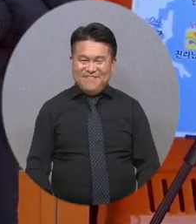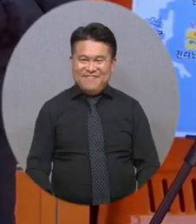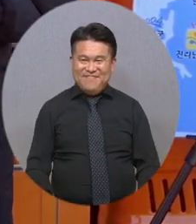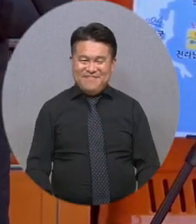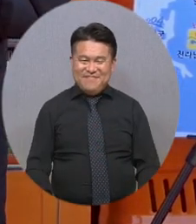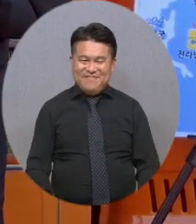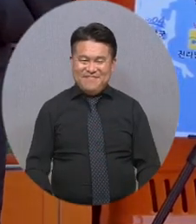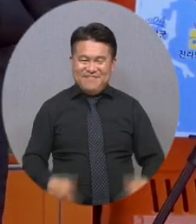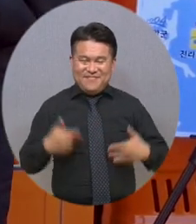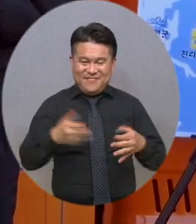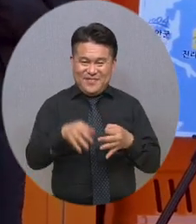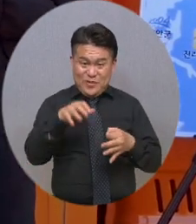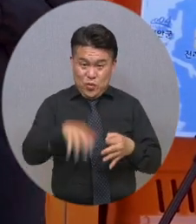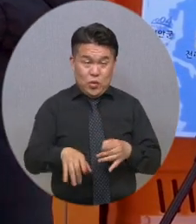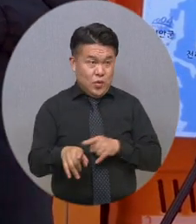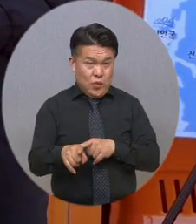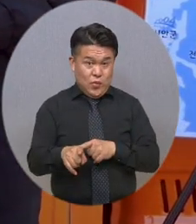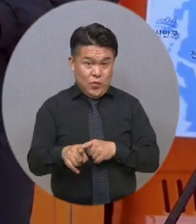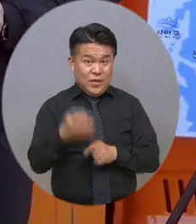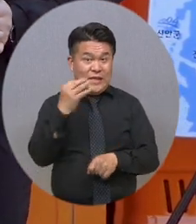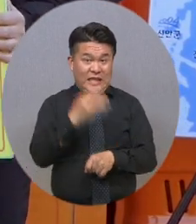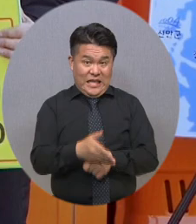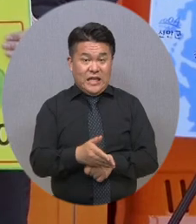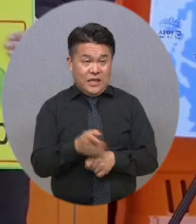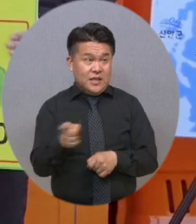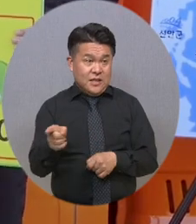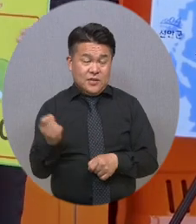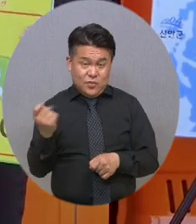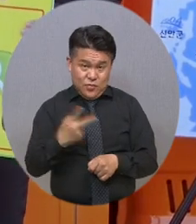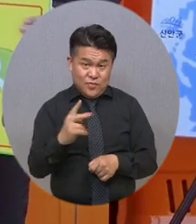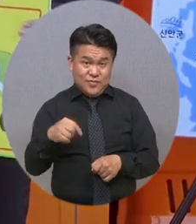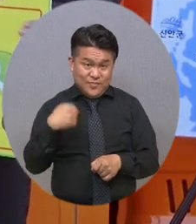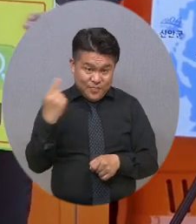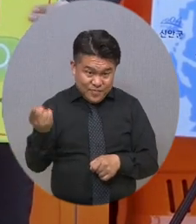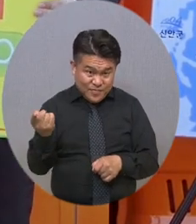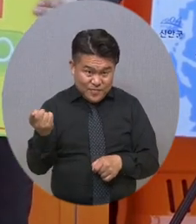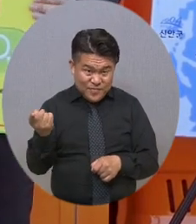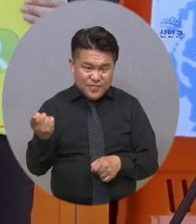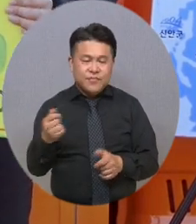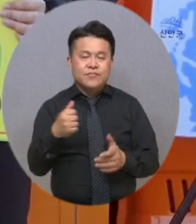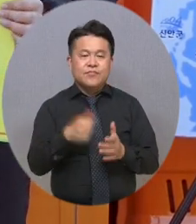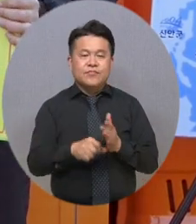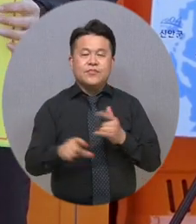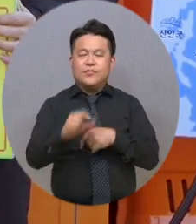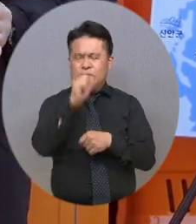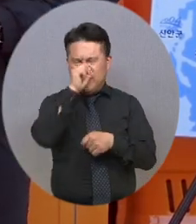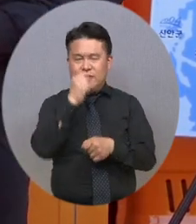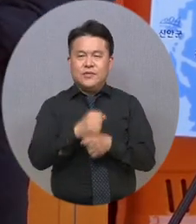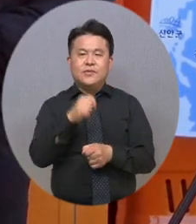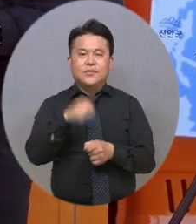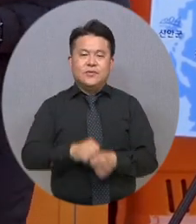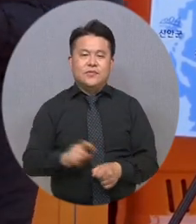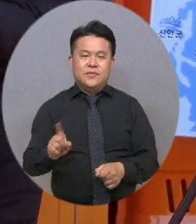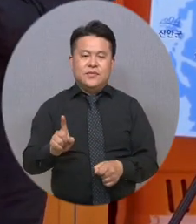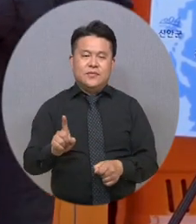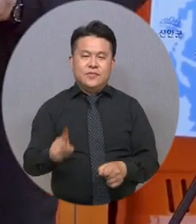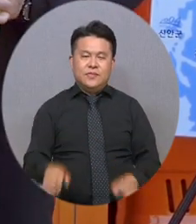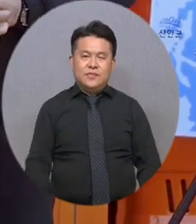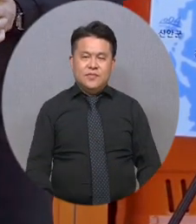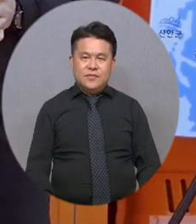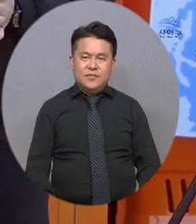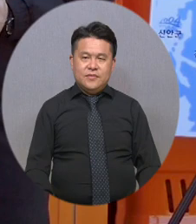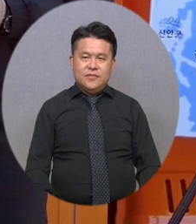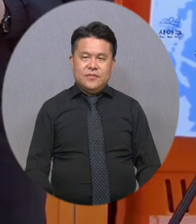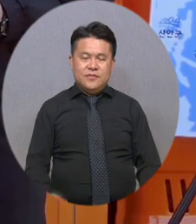특산물 남도장터에 오시면은 이게 구매할 수가 있고요. 네. 남도장터에서는 이 품질 강화를 위해서 이 생산